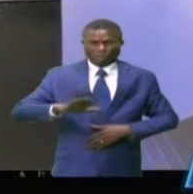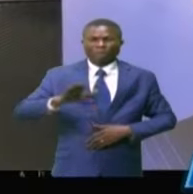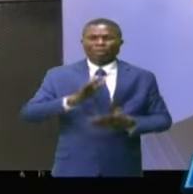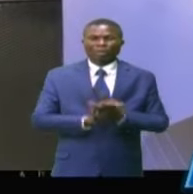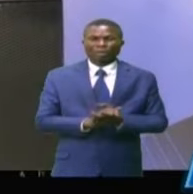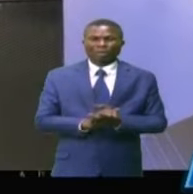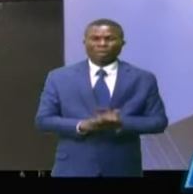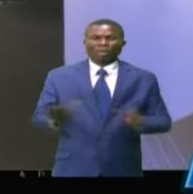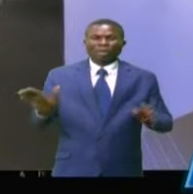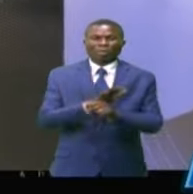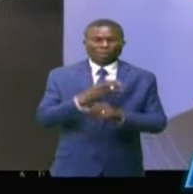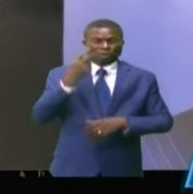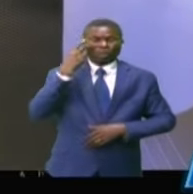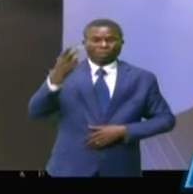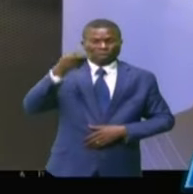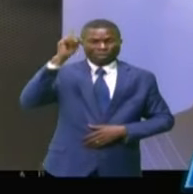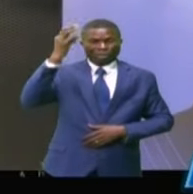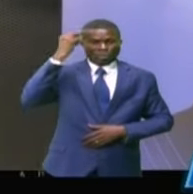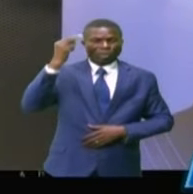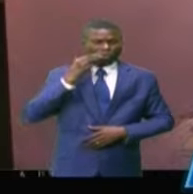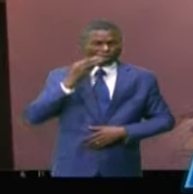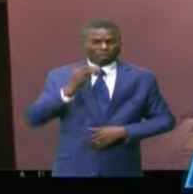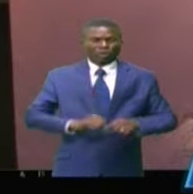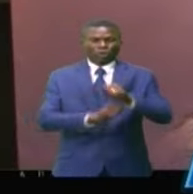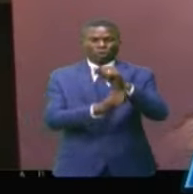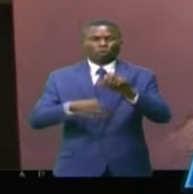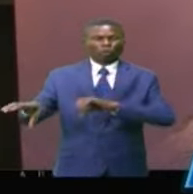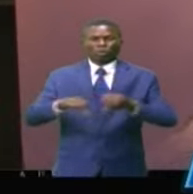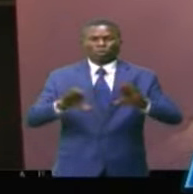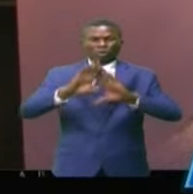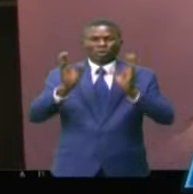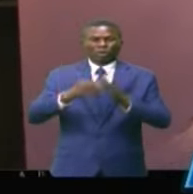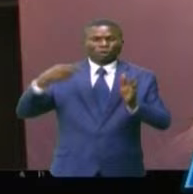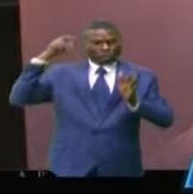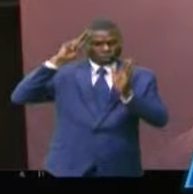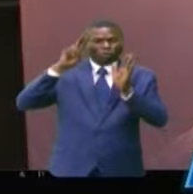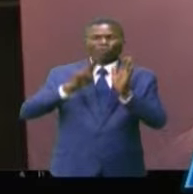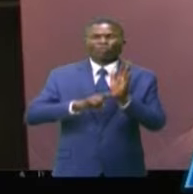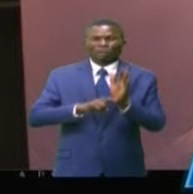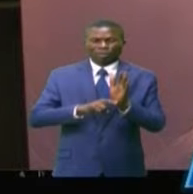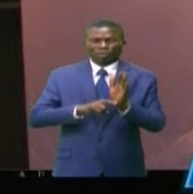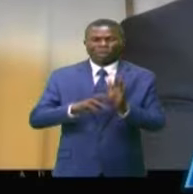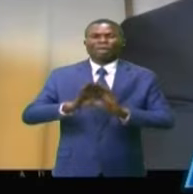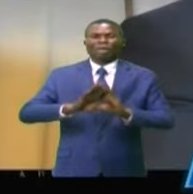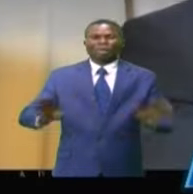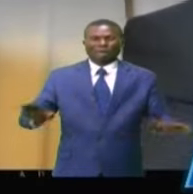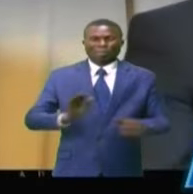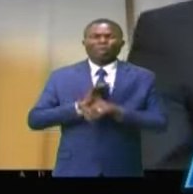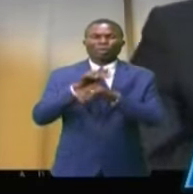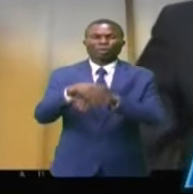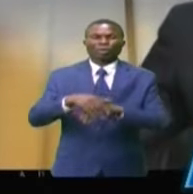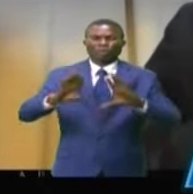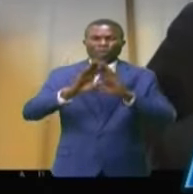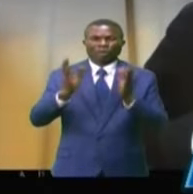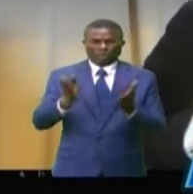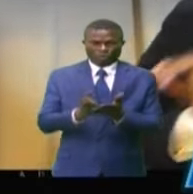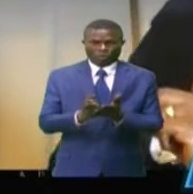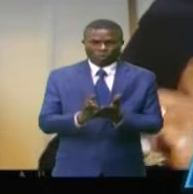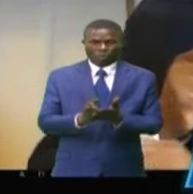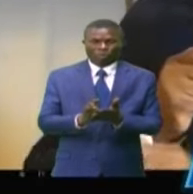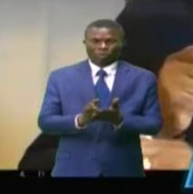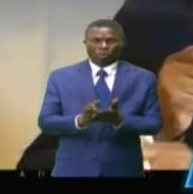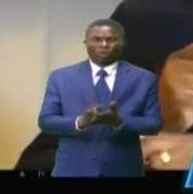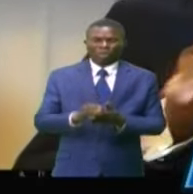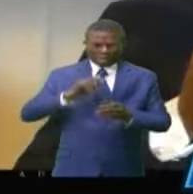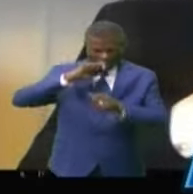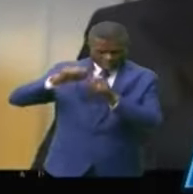Mais le Premier ministre conduit l'action du gouvernement. Si nous avons les capacités de dupliquer ou de reproduire des